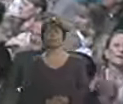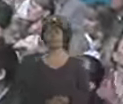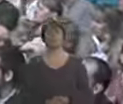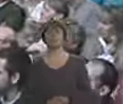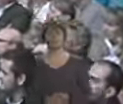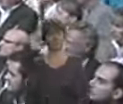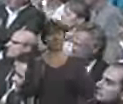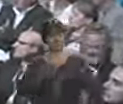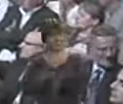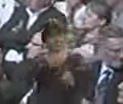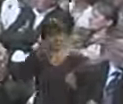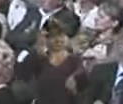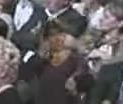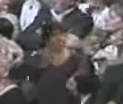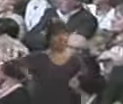Vous comprenez bien?